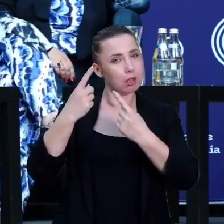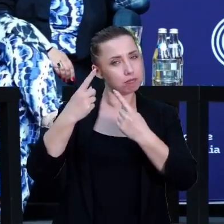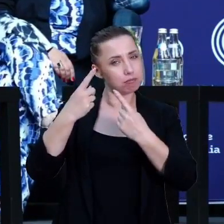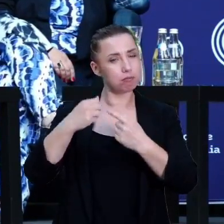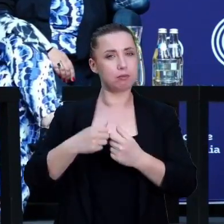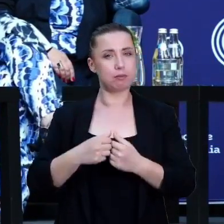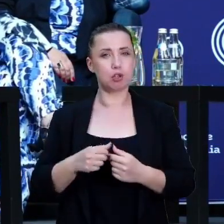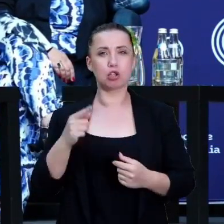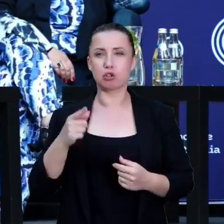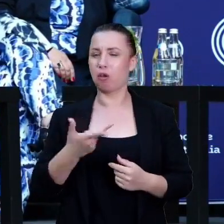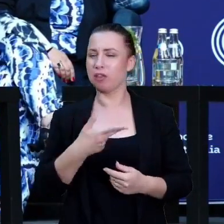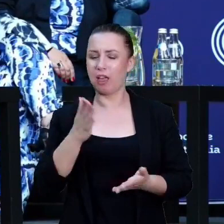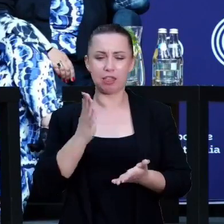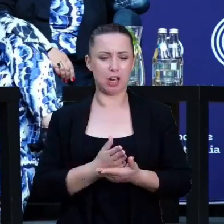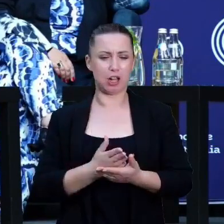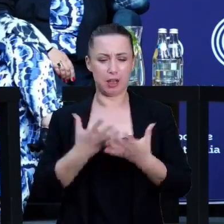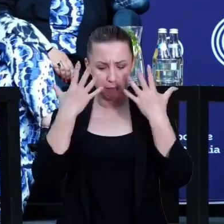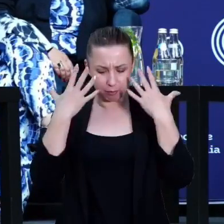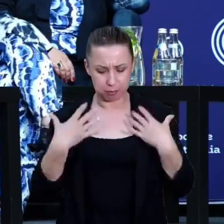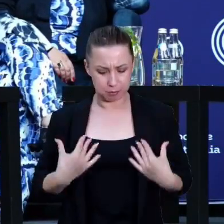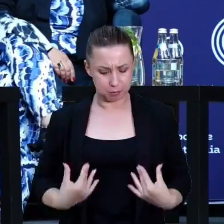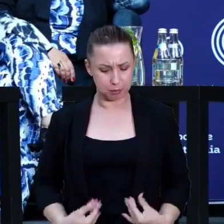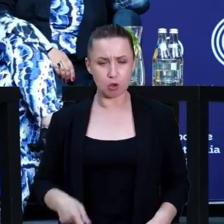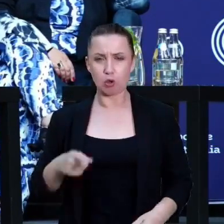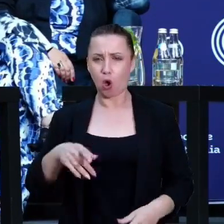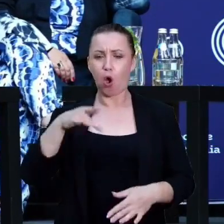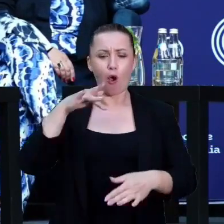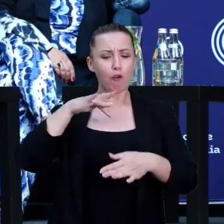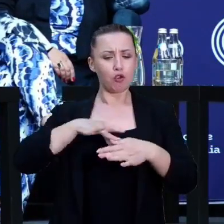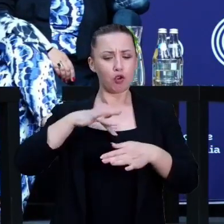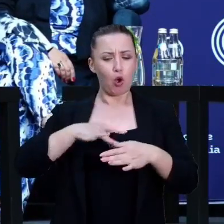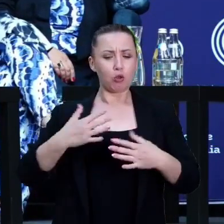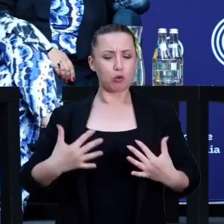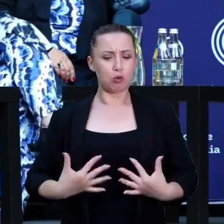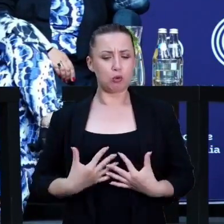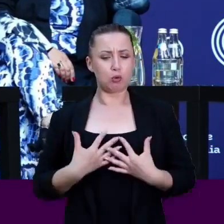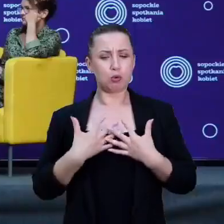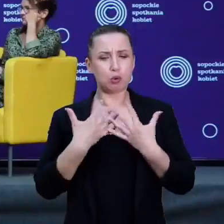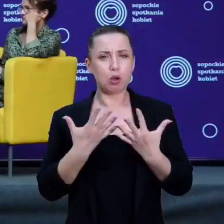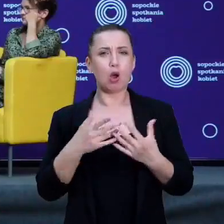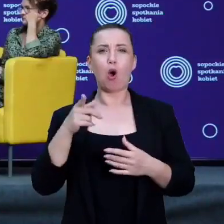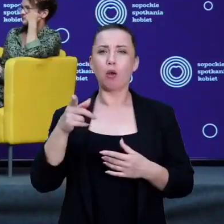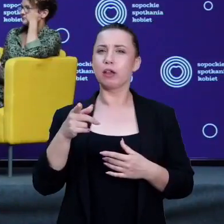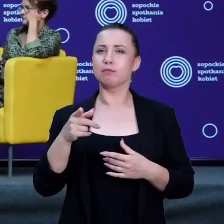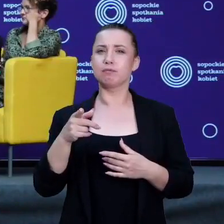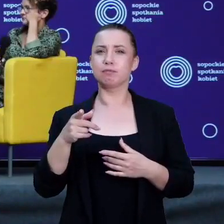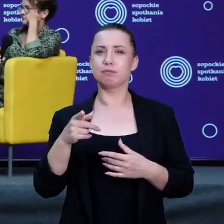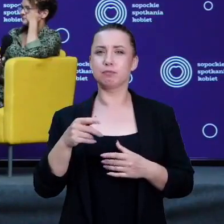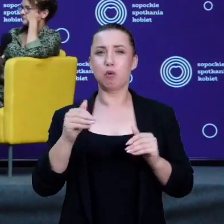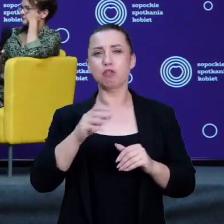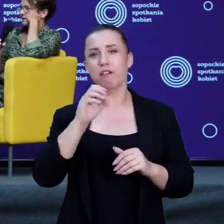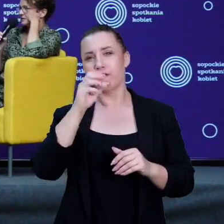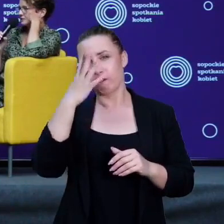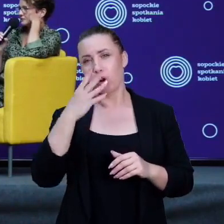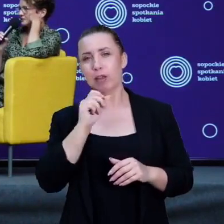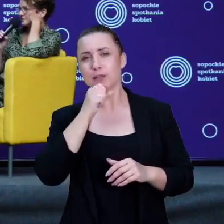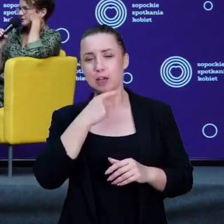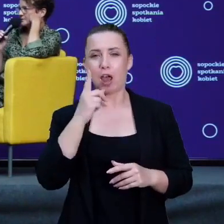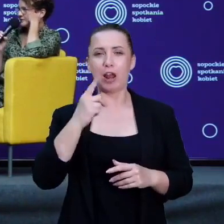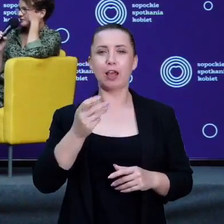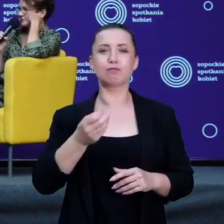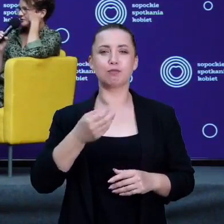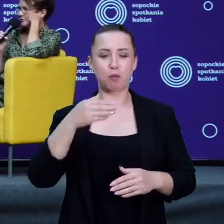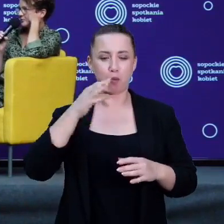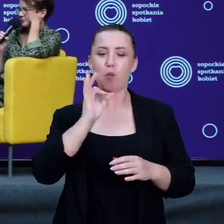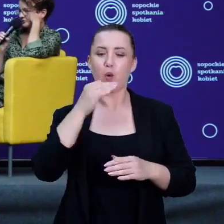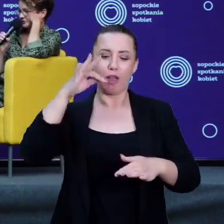w fizjologii naszej, co w naszej duszy. Ona miała duszę młodej osoby. Niesamowite. No ale to jest